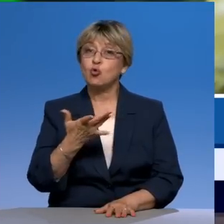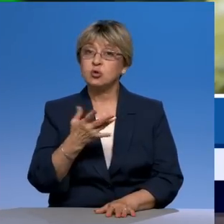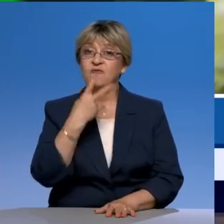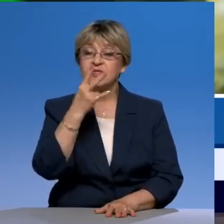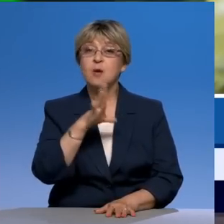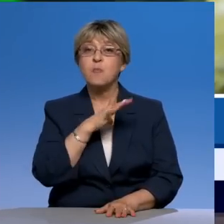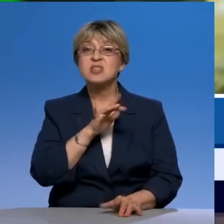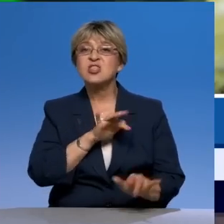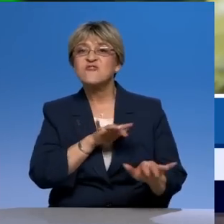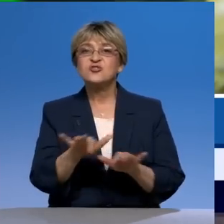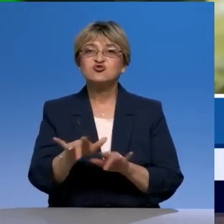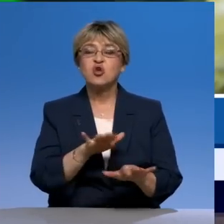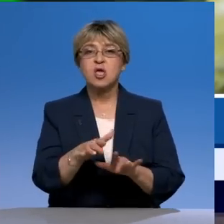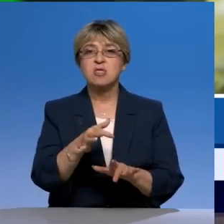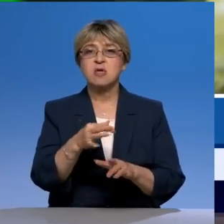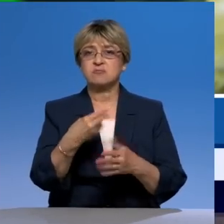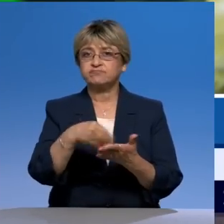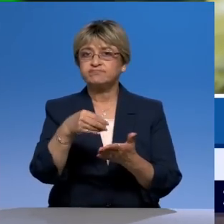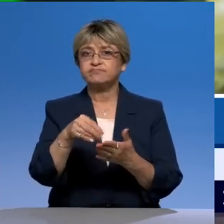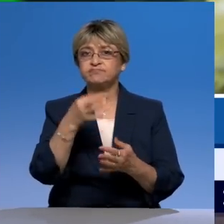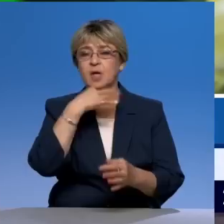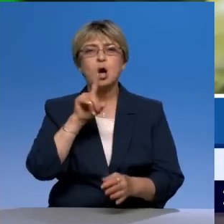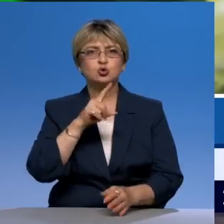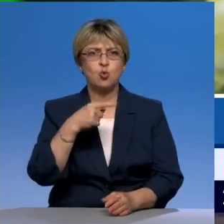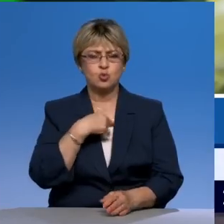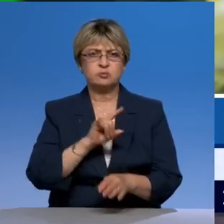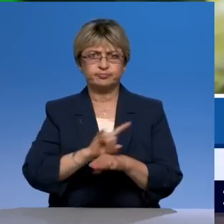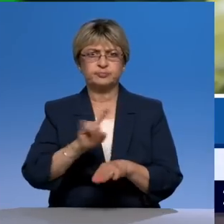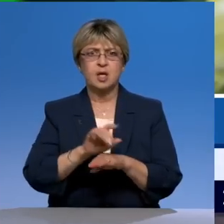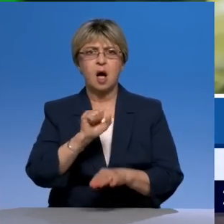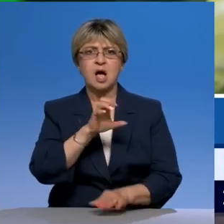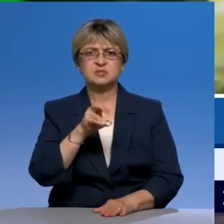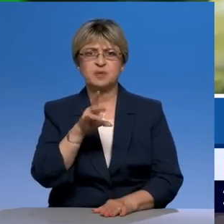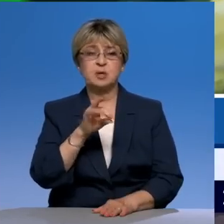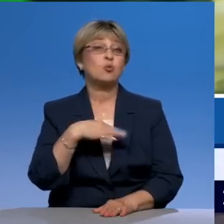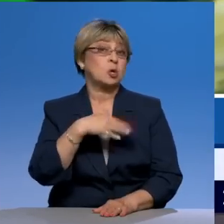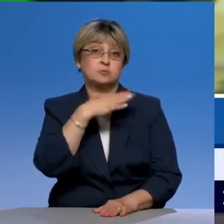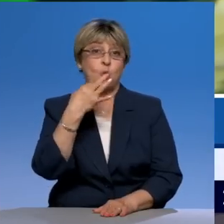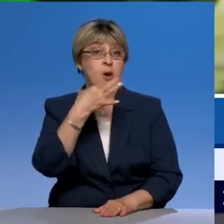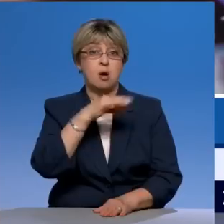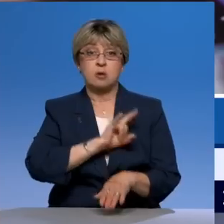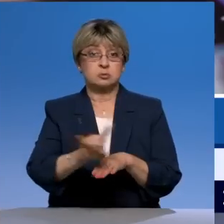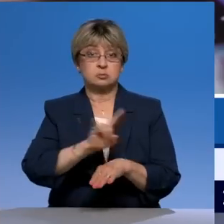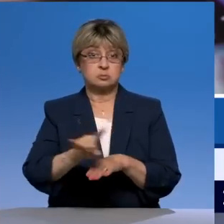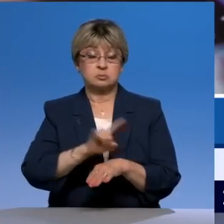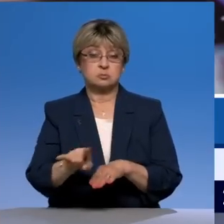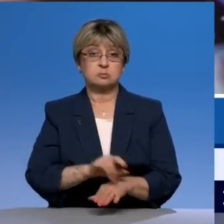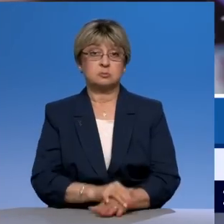движение препарата, чтобы было видно... У нас что, паленый аспирин гуляет? У нас много паленого бывает. У нас бывают рецепты паленые, ну,